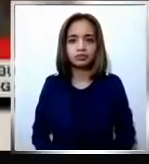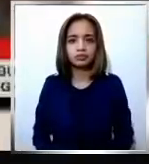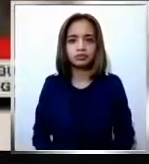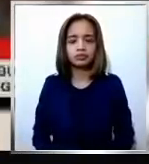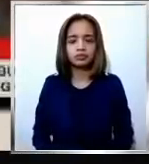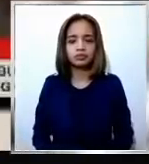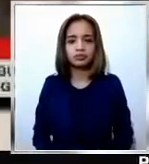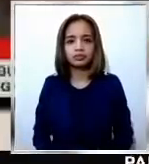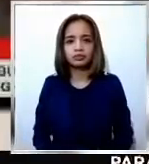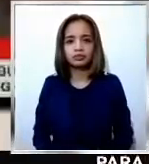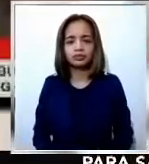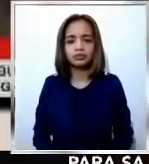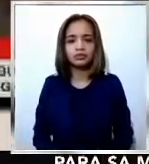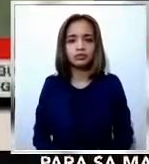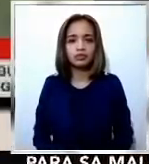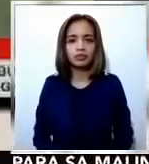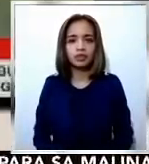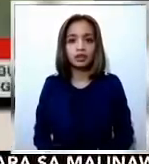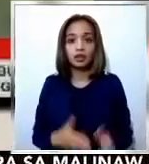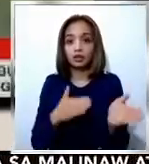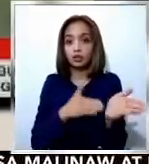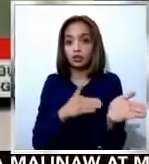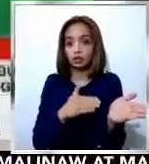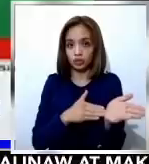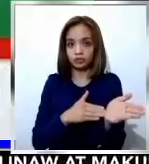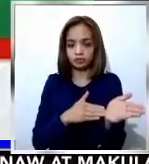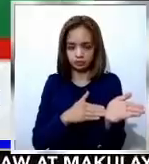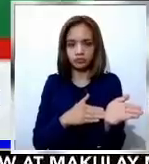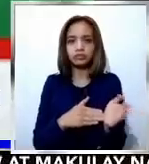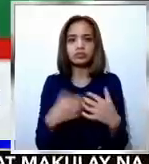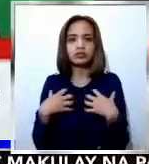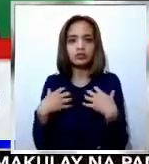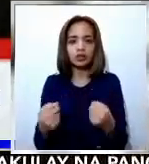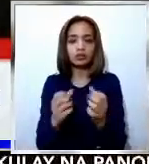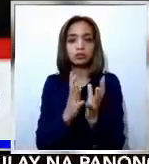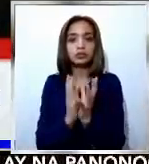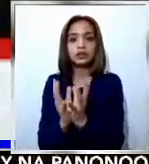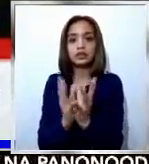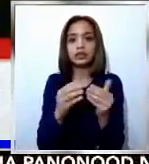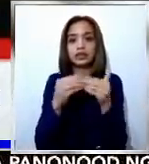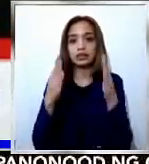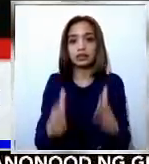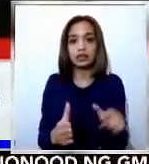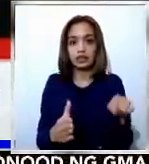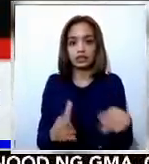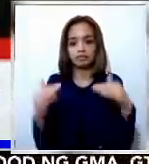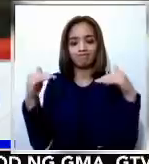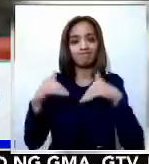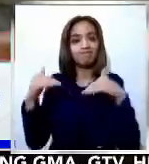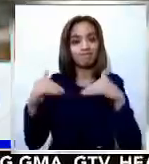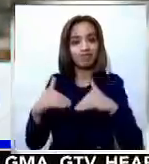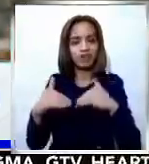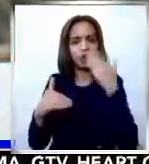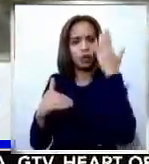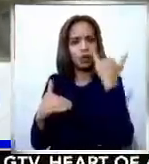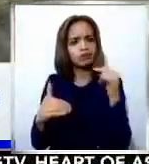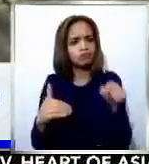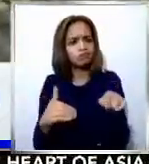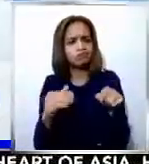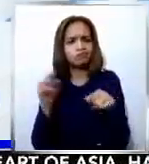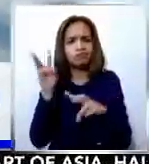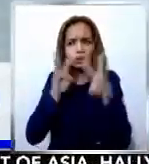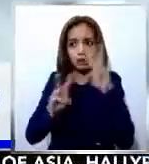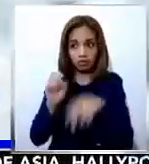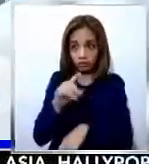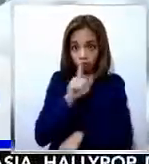Mga doktor at medical community leaders ang humarap sa pagdinig ng Senate Blue Ribbon Committee dahil nababahala raw sila kung totoong may korupsyon